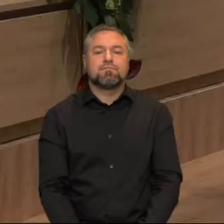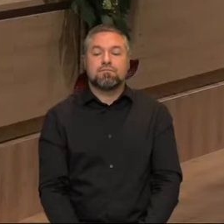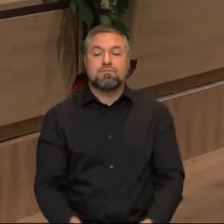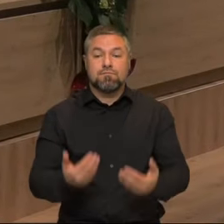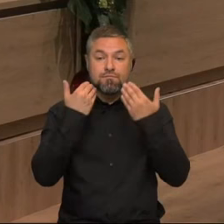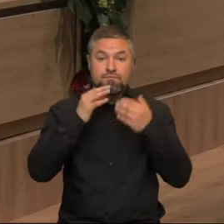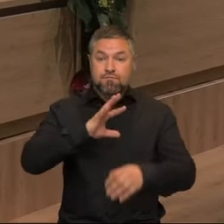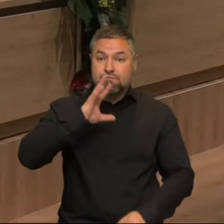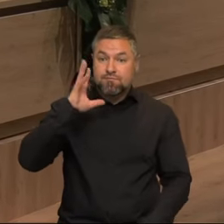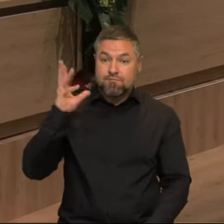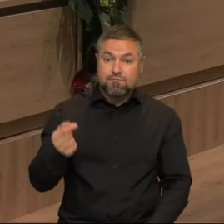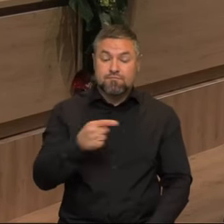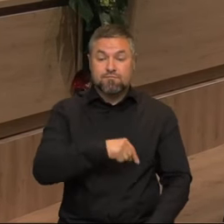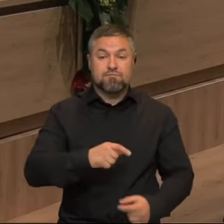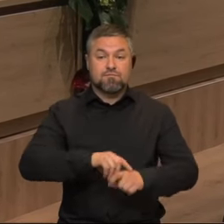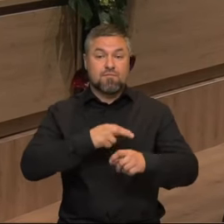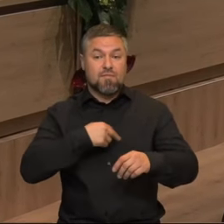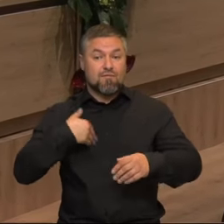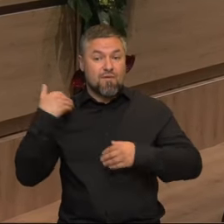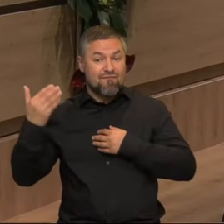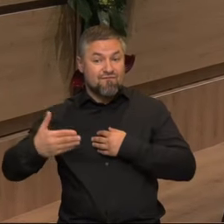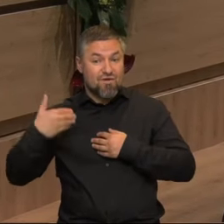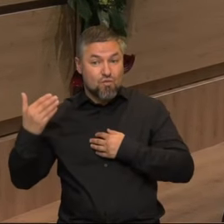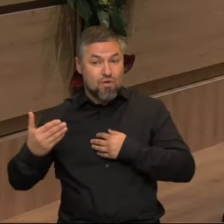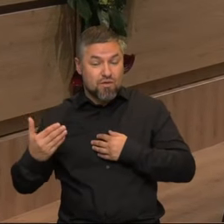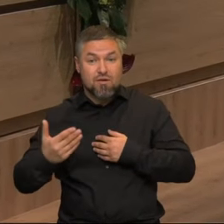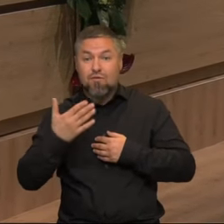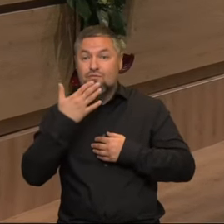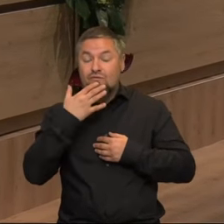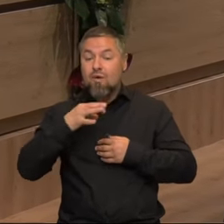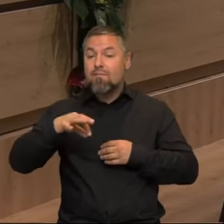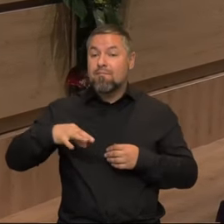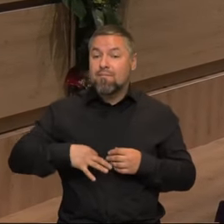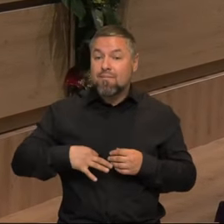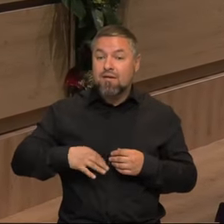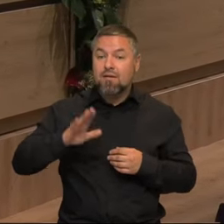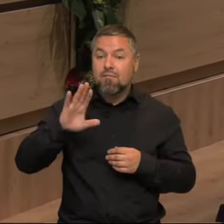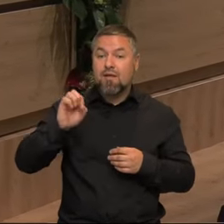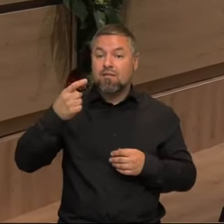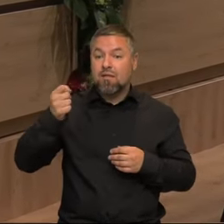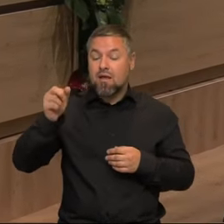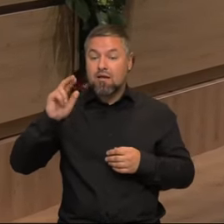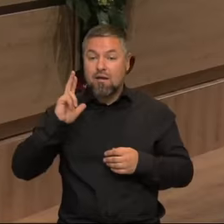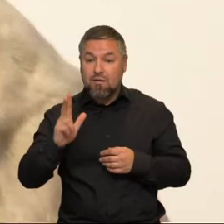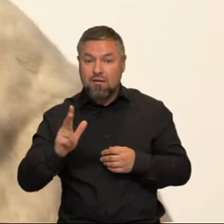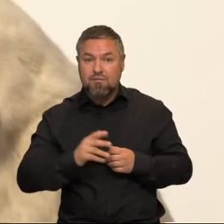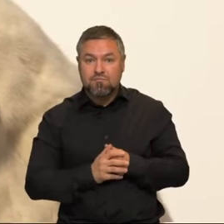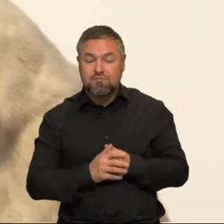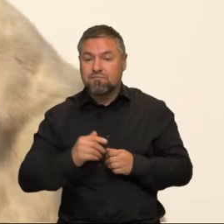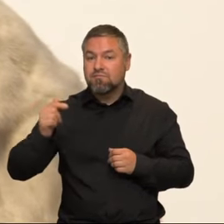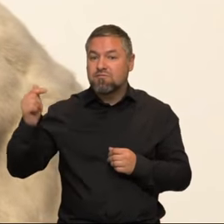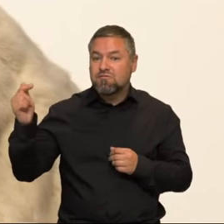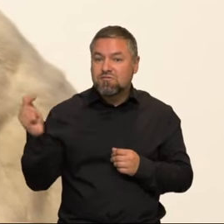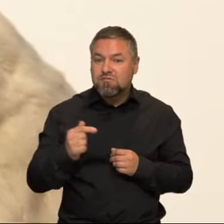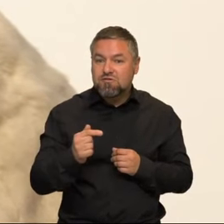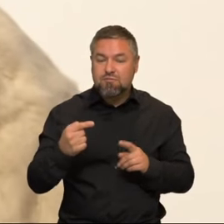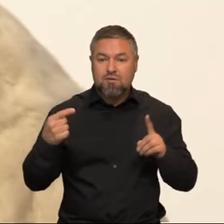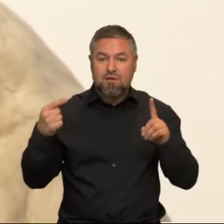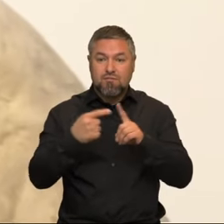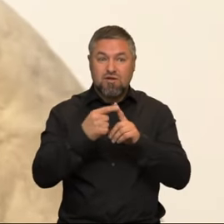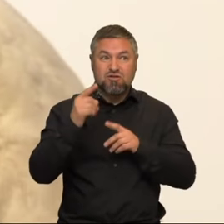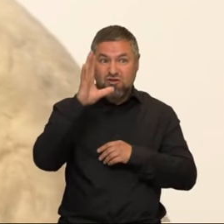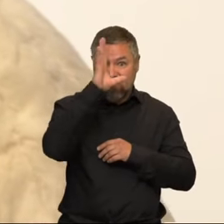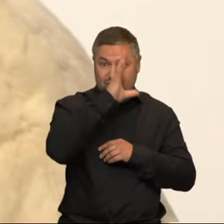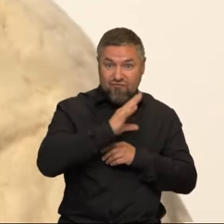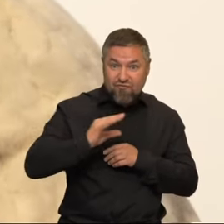Pięknie dziękuję naszym dzisiejszym wykładowcom. Jak powiedziała pani Ola Bednarek, trzeba mierzyć